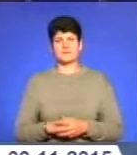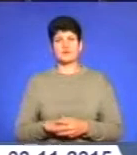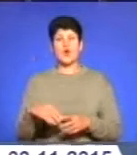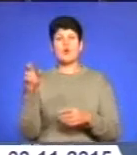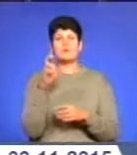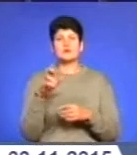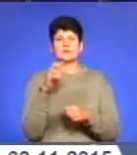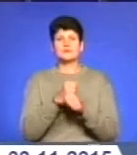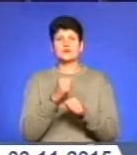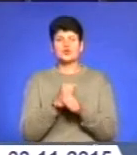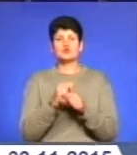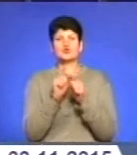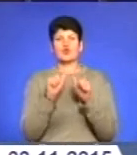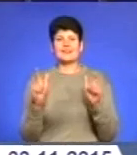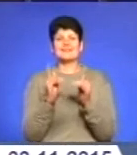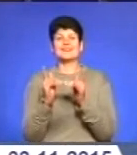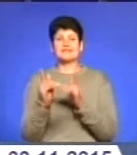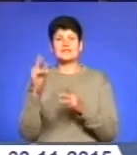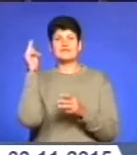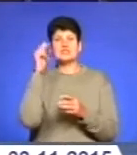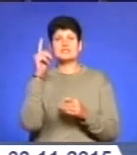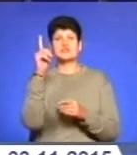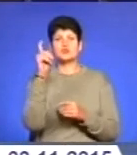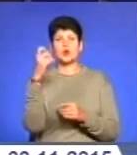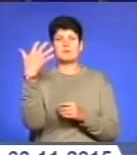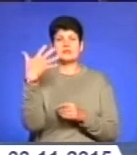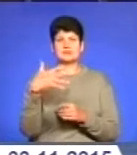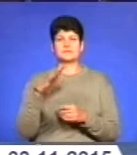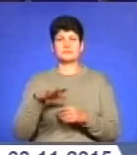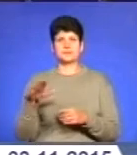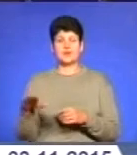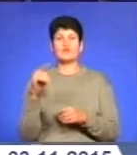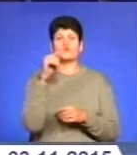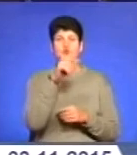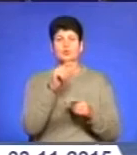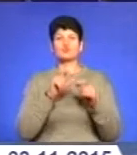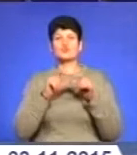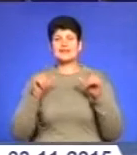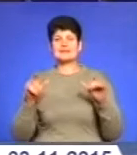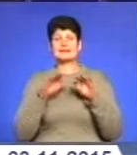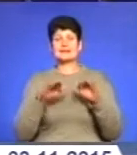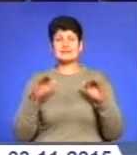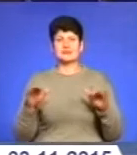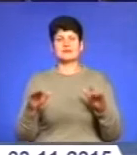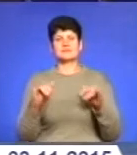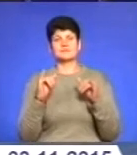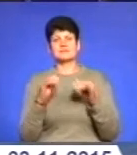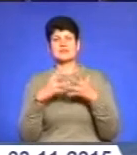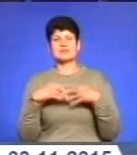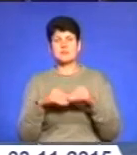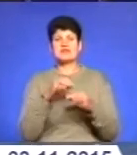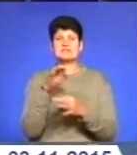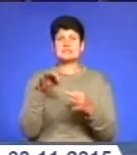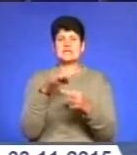У Бережанах функціонує школа-інтернат, в якій навчається близько 150 вихованців. Саме в цьому закладі діти з неблагополучних сімей або сироти